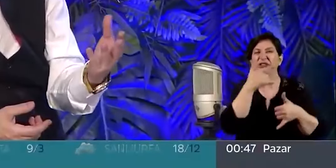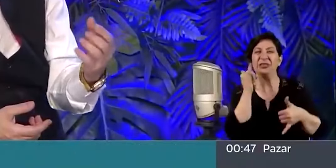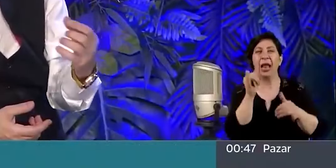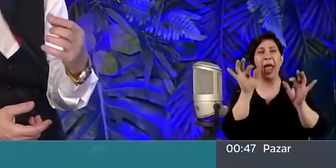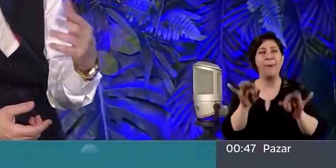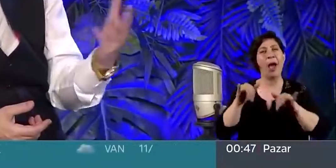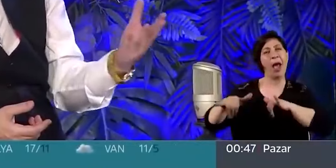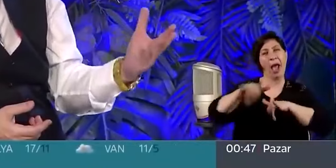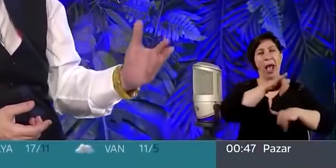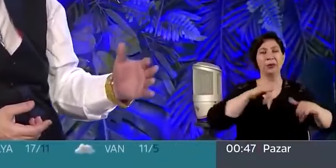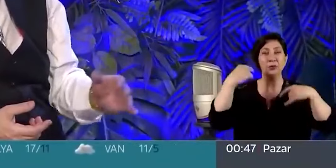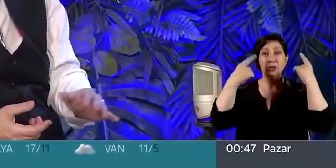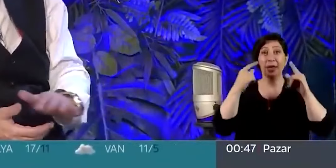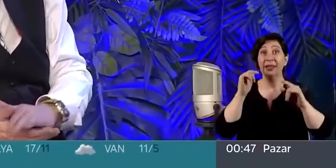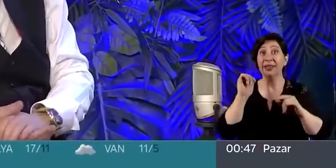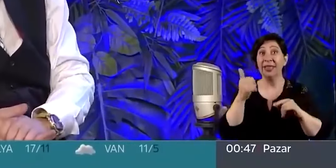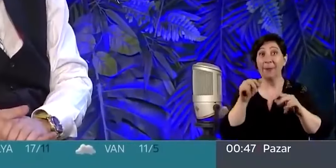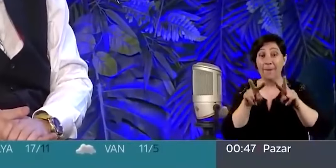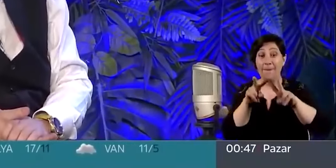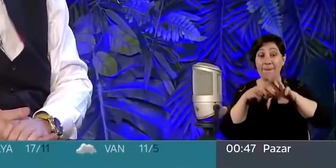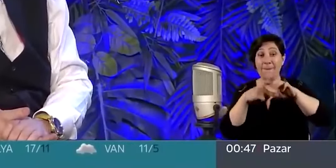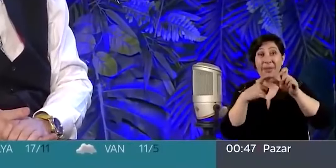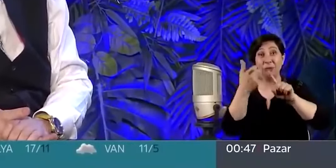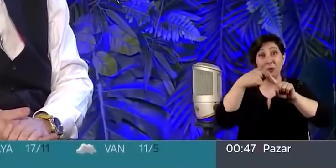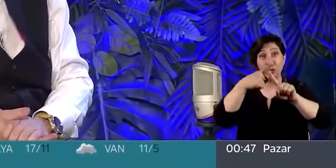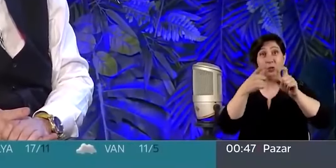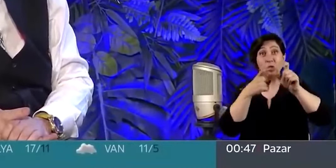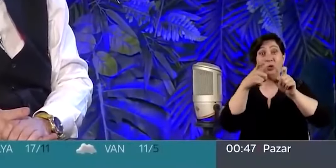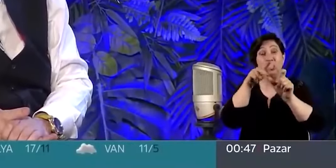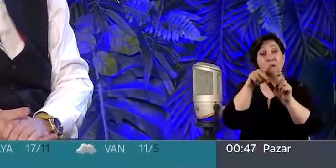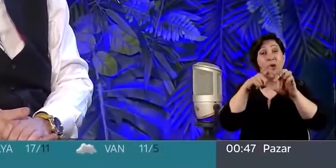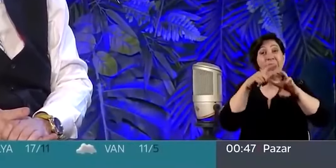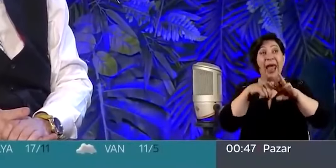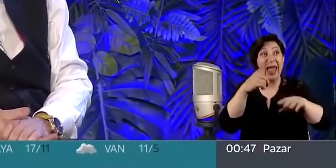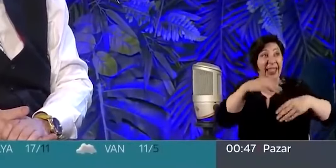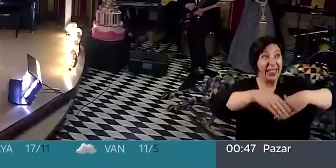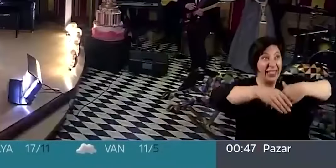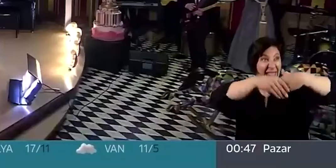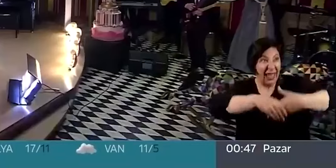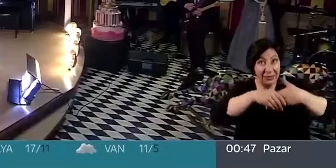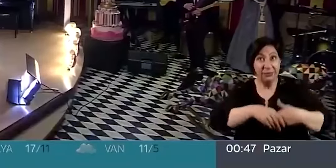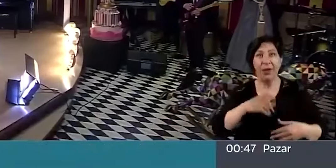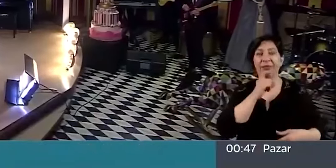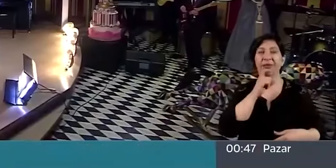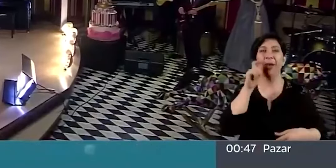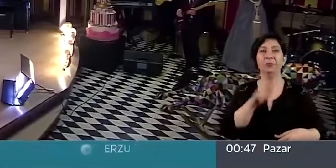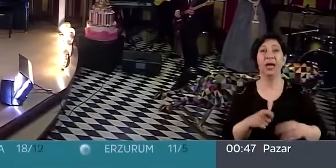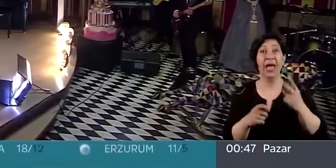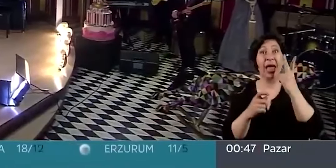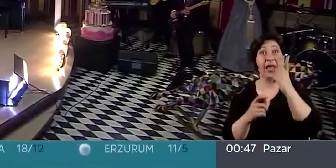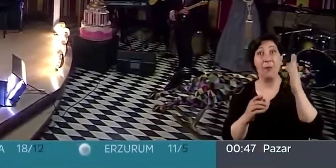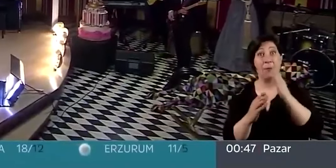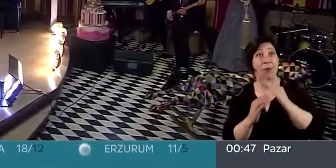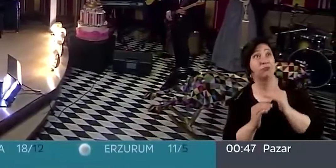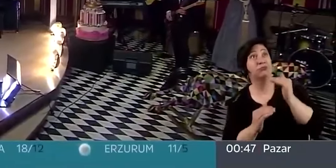böyle düşünmüşüzdür. Ne zaman ki Mesut Süre'yi tanıdım, hata yapmışım dedim. Şimdi 2 metrenin